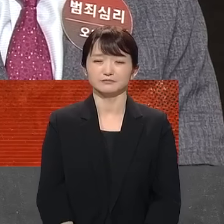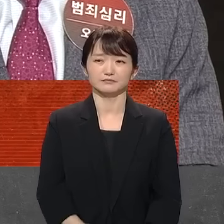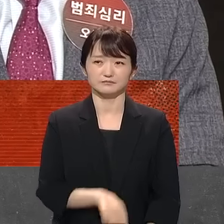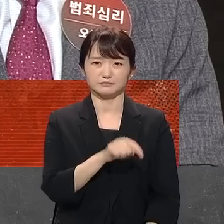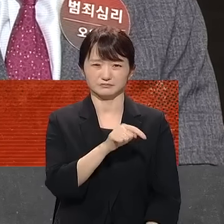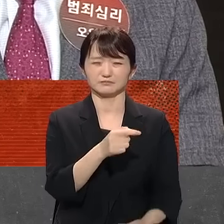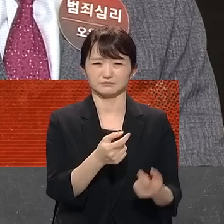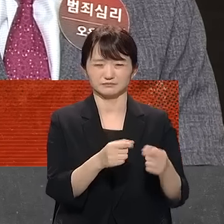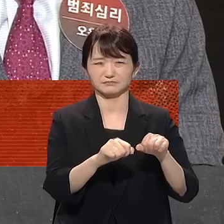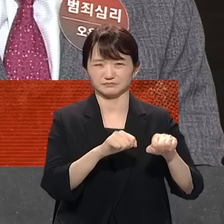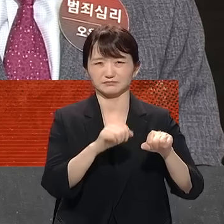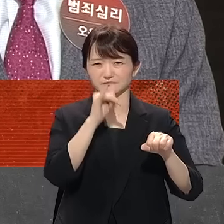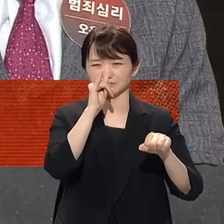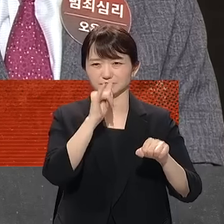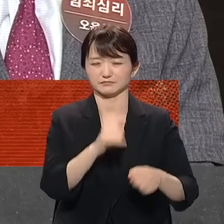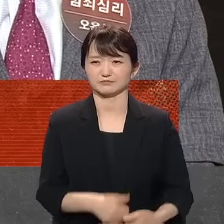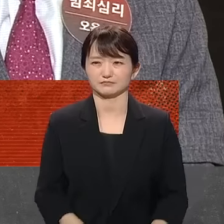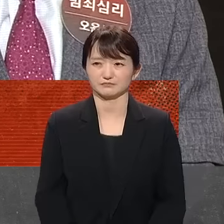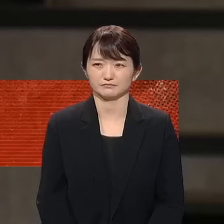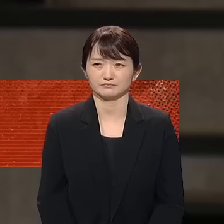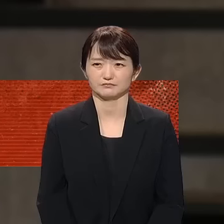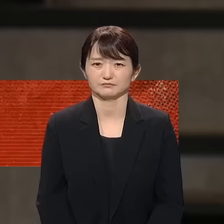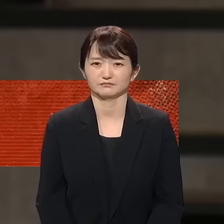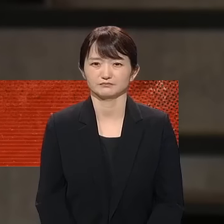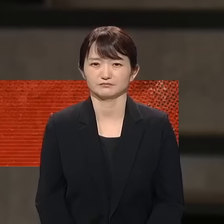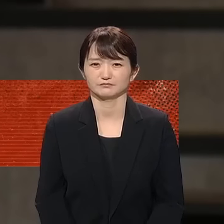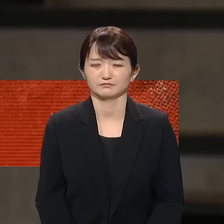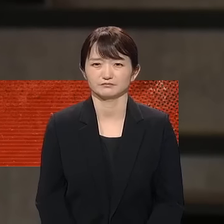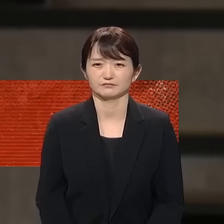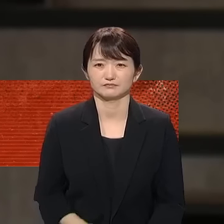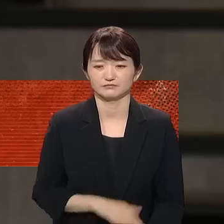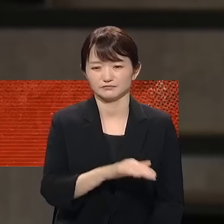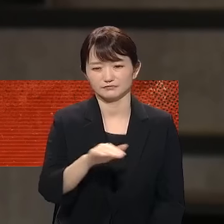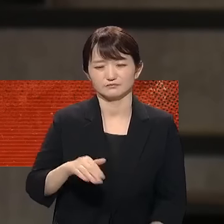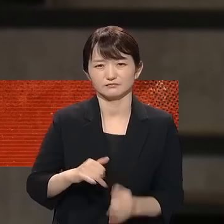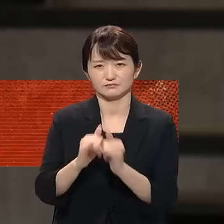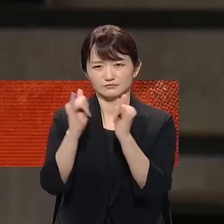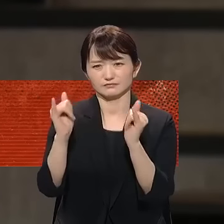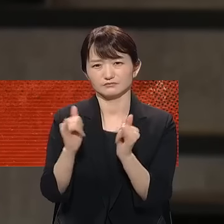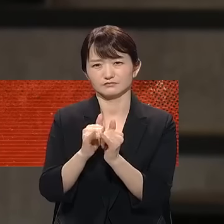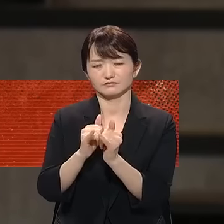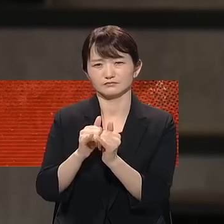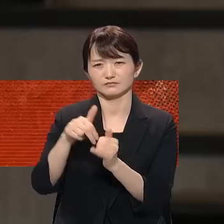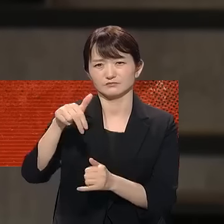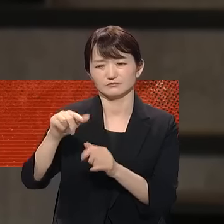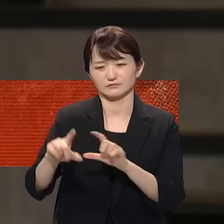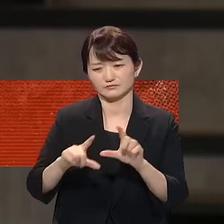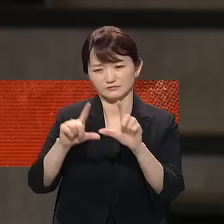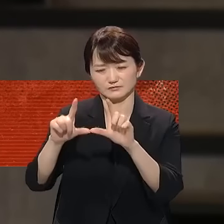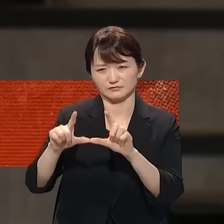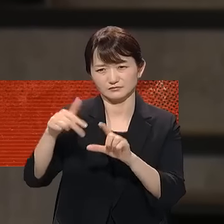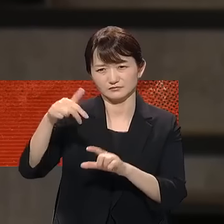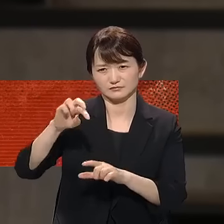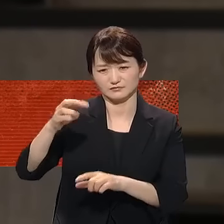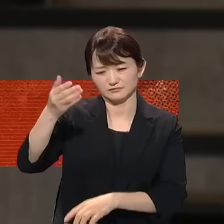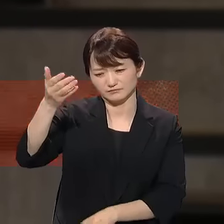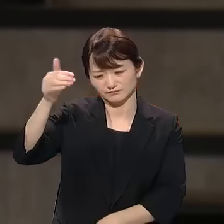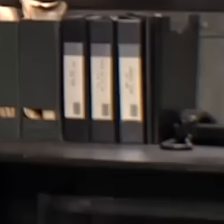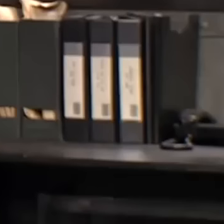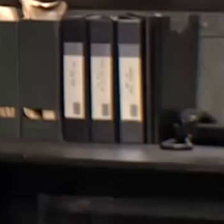행동들이 이제 있는 것인데 우리 사회의 어떤 그 질이 점점 떨어지고 있는 것이 아닌가 하는 생각이 듭니다